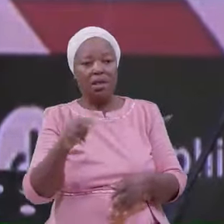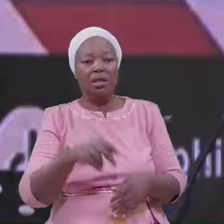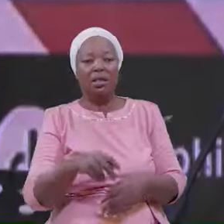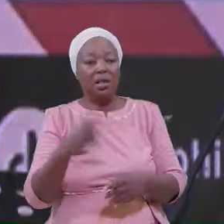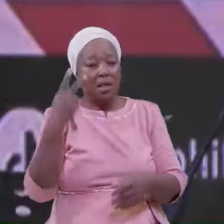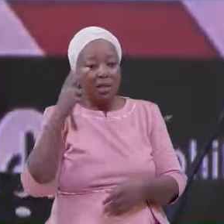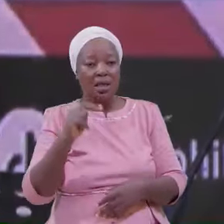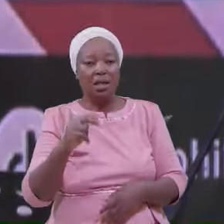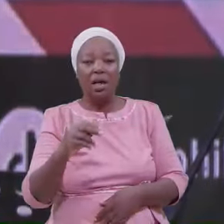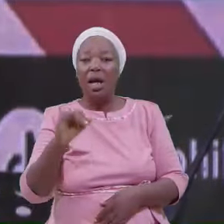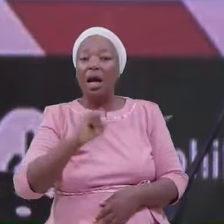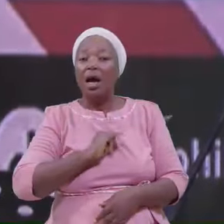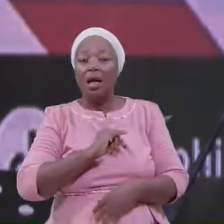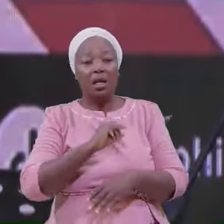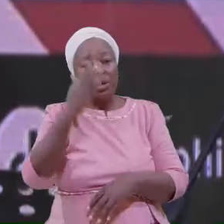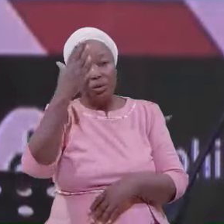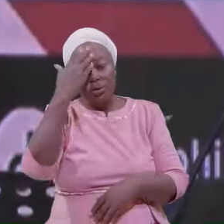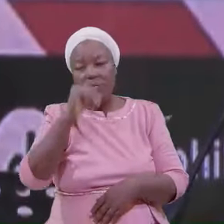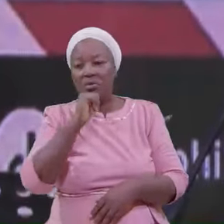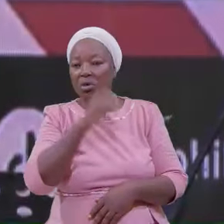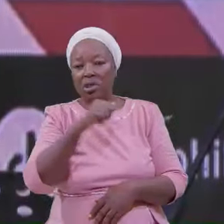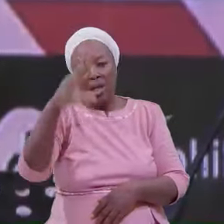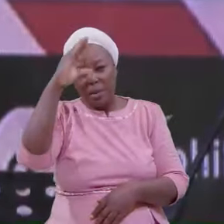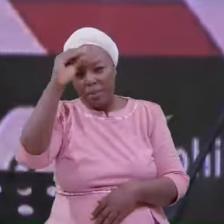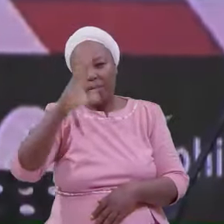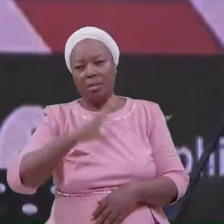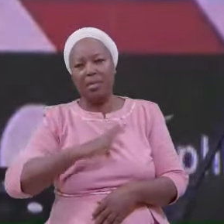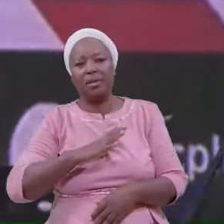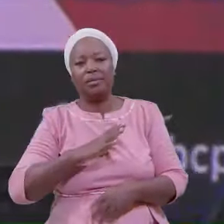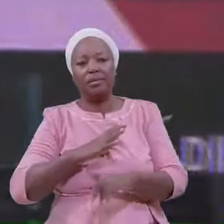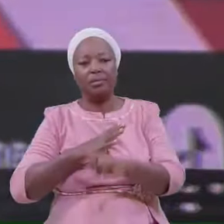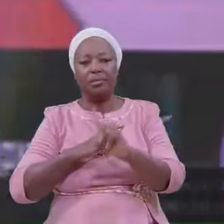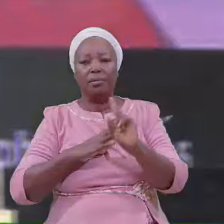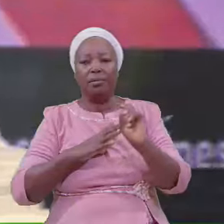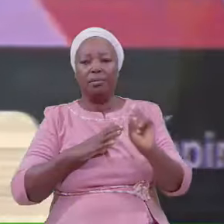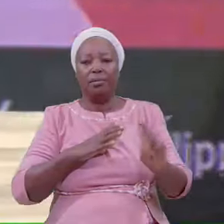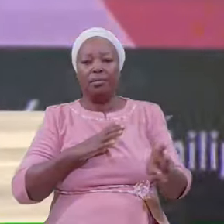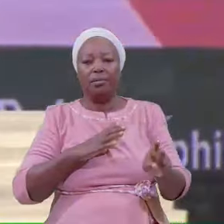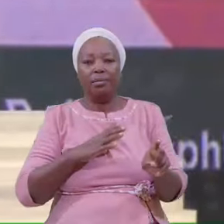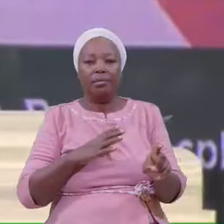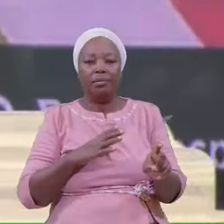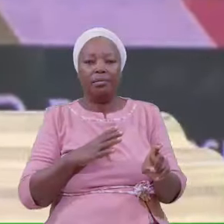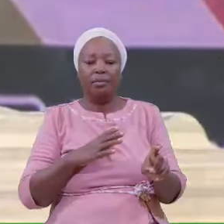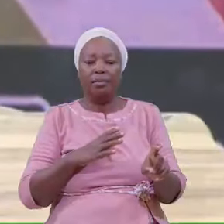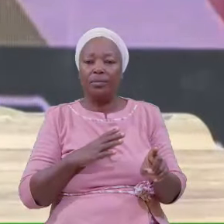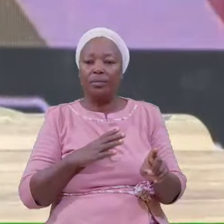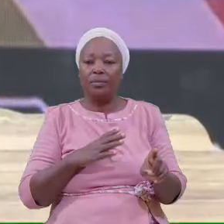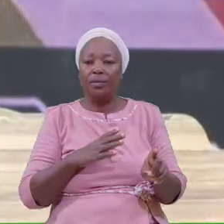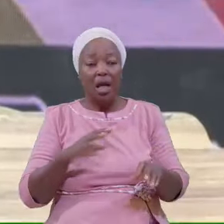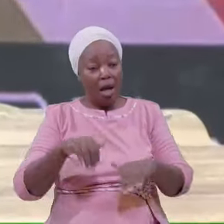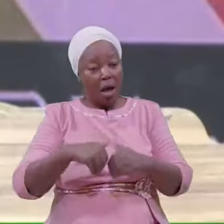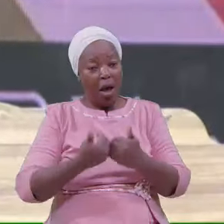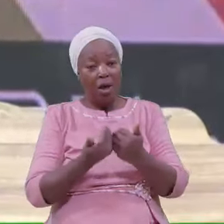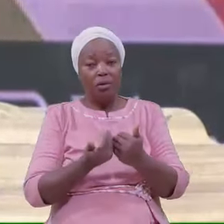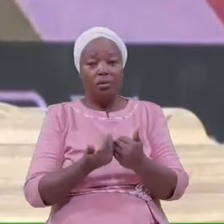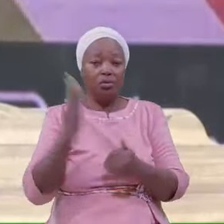know not a man? Paano mangyayari ito? Wala akong kilalang lalaki. How shall this be?